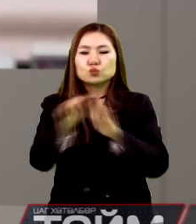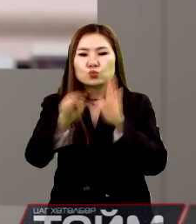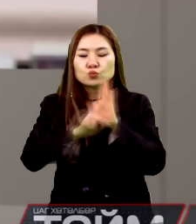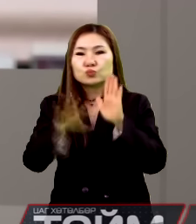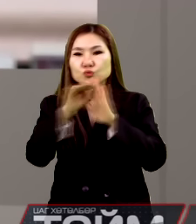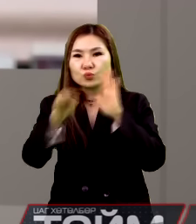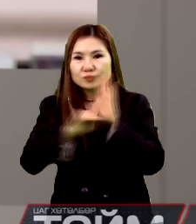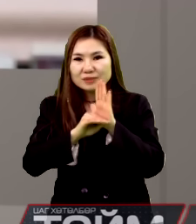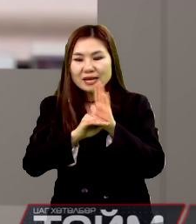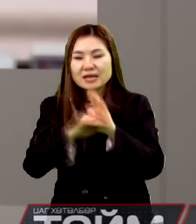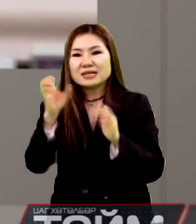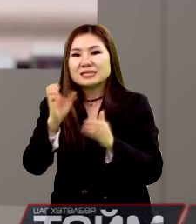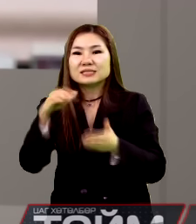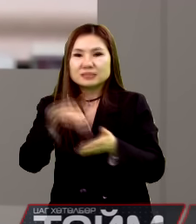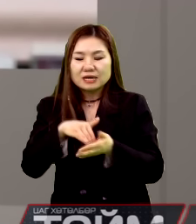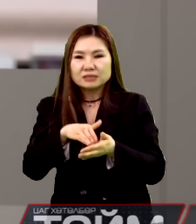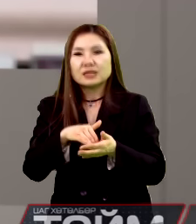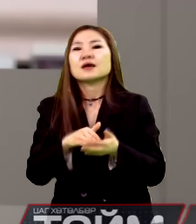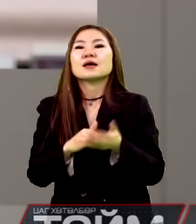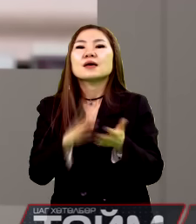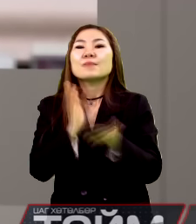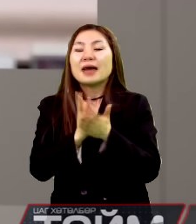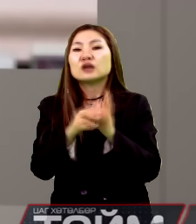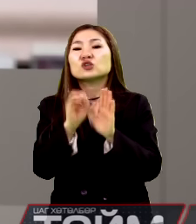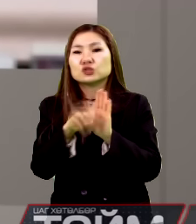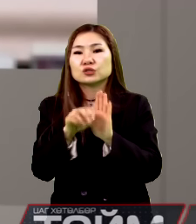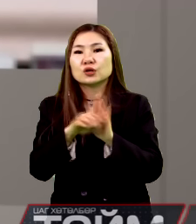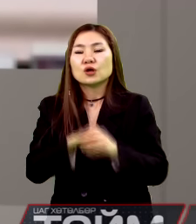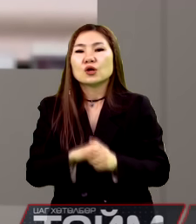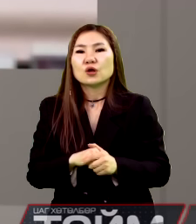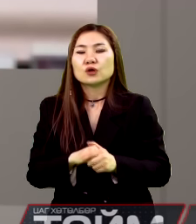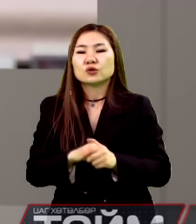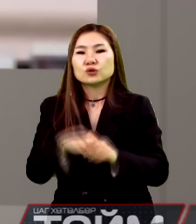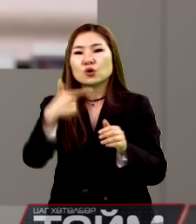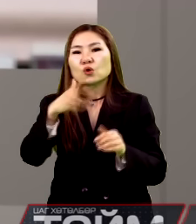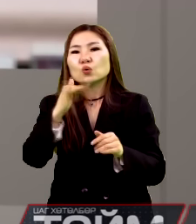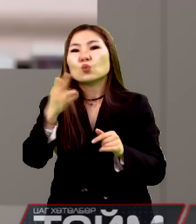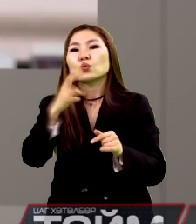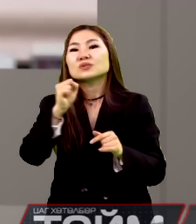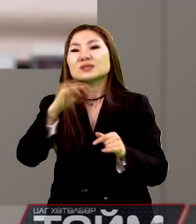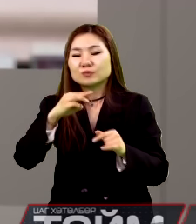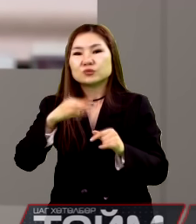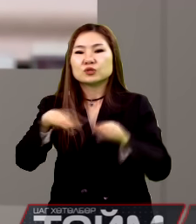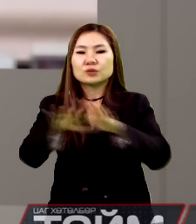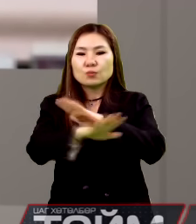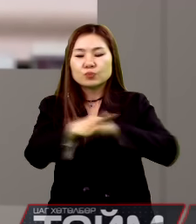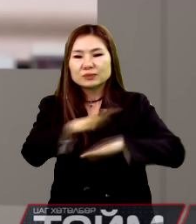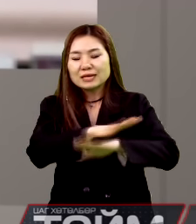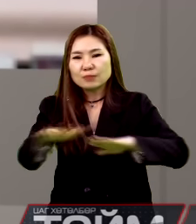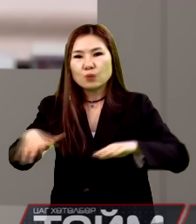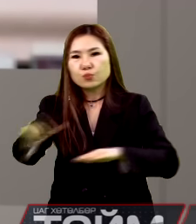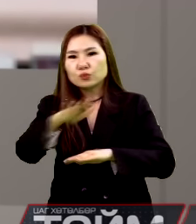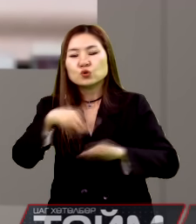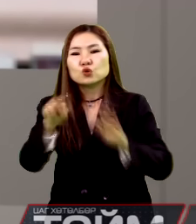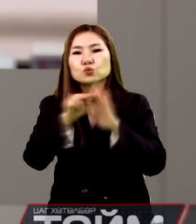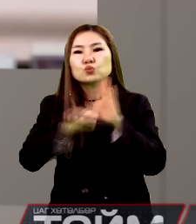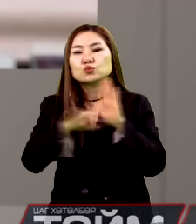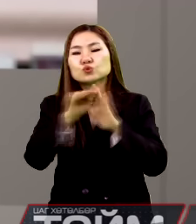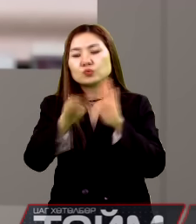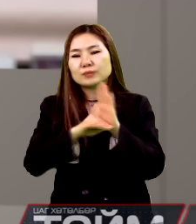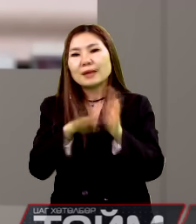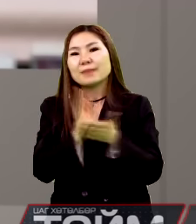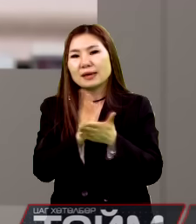хуультай, дүрмтэй, журамтай тийм хувь хүний өмч, хотын өмч, за энэ гудамж талбай гэд бүх юм бол ингээд бүх юм одоо бол тодорхой ингээд